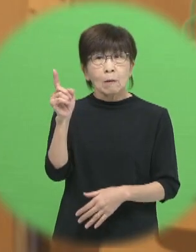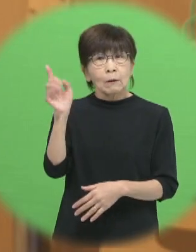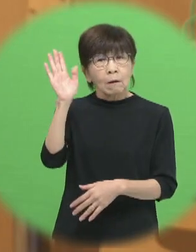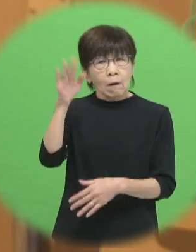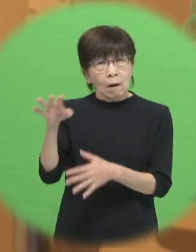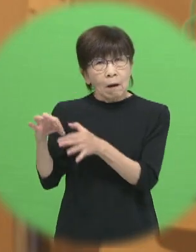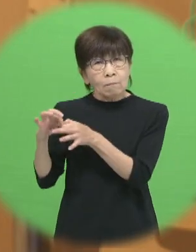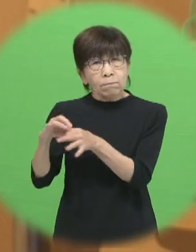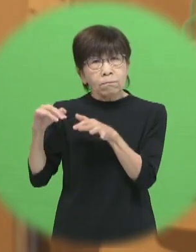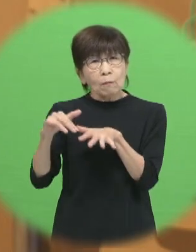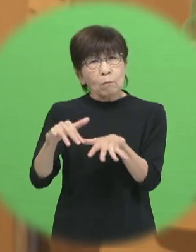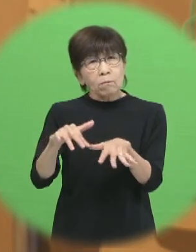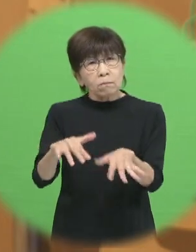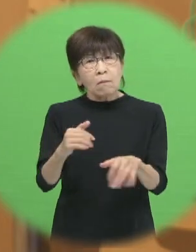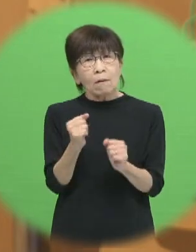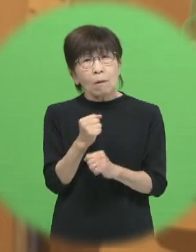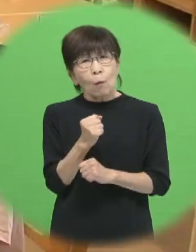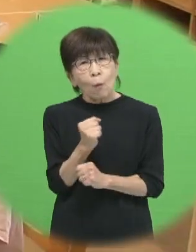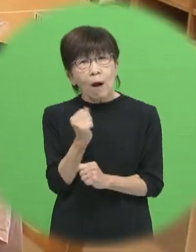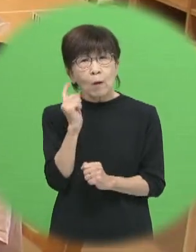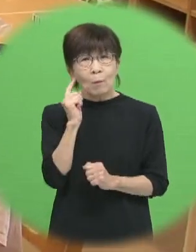だなっていうふうに感じました。